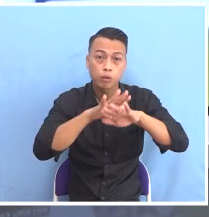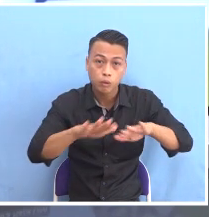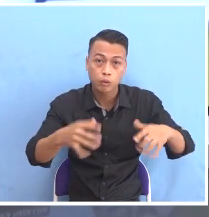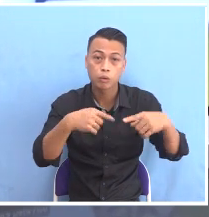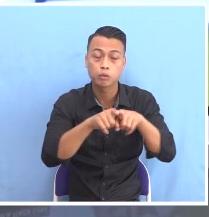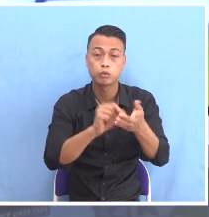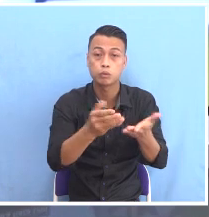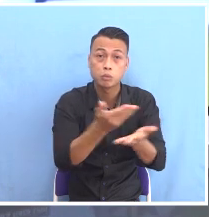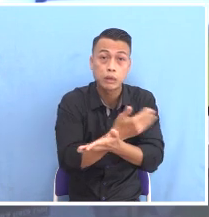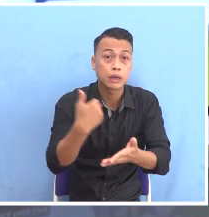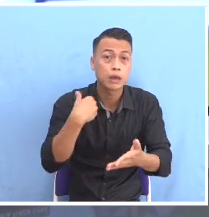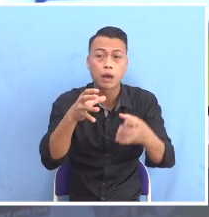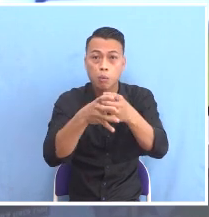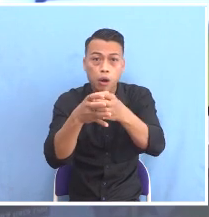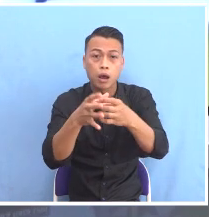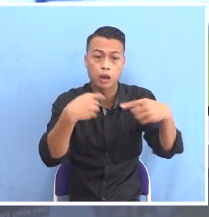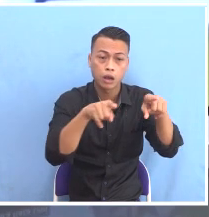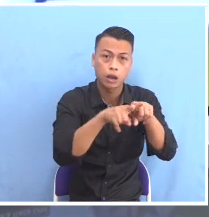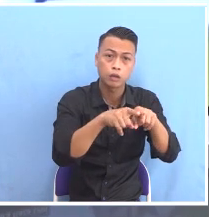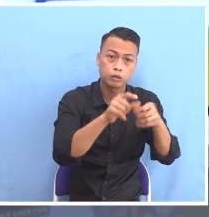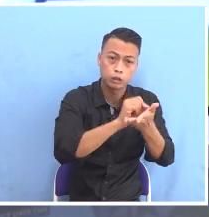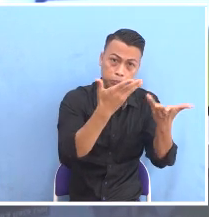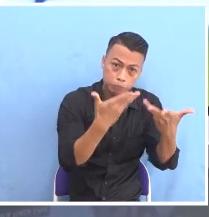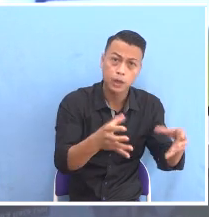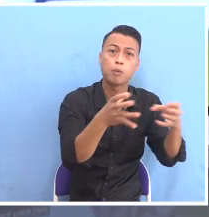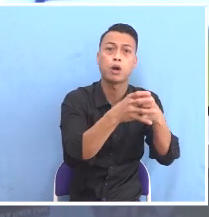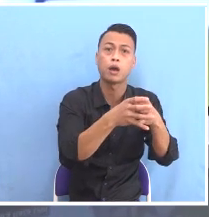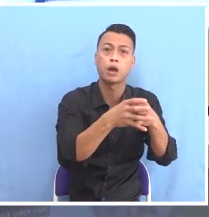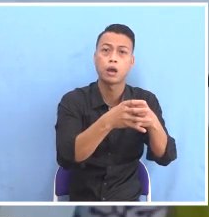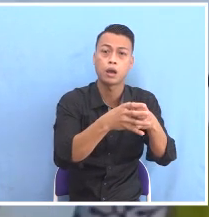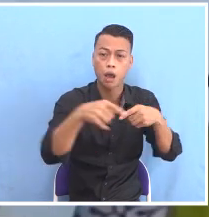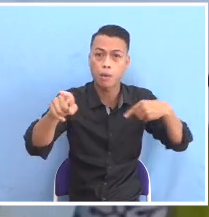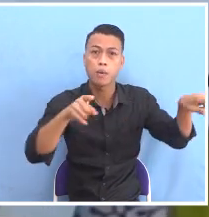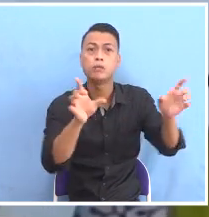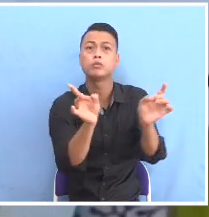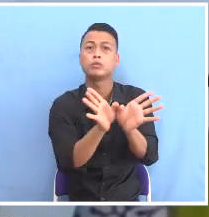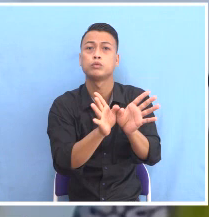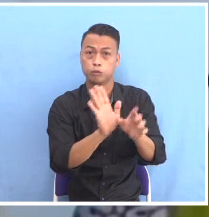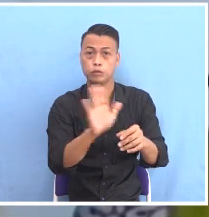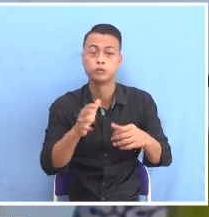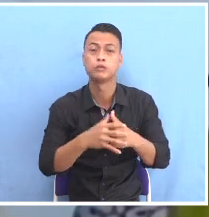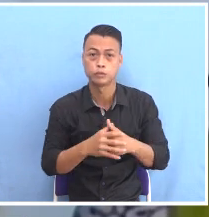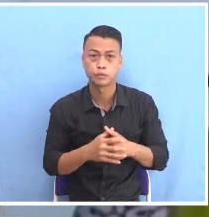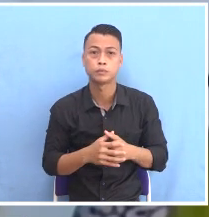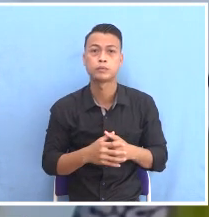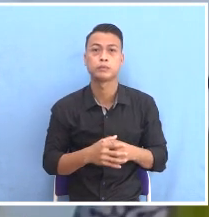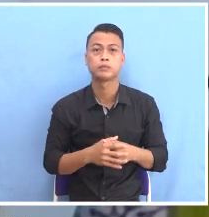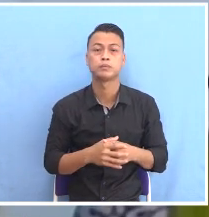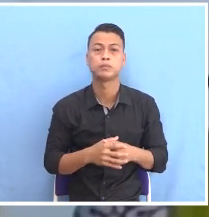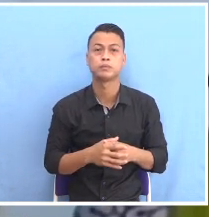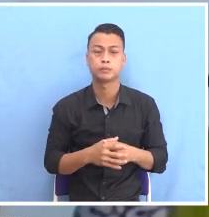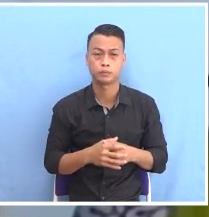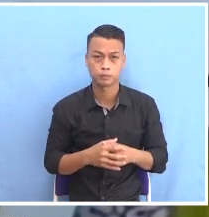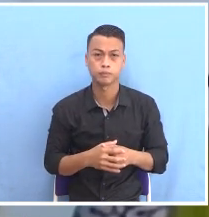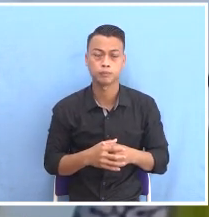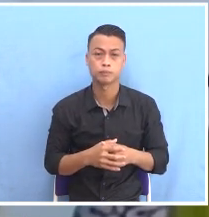တွေနဲ့ပါအားလုံးစဉ်းစားမယ့်ချက်တွေရှိတယ်ဆိုတော့ဒီအချက်တွေပို့ပြီးတော့မှအရှင်ဟုံးကောင်းကောင်းနဲ့များဆန္ဒဖို့အတွက်ဆိုလို့ရှိရင်အချက်တစ်ခုကို